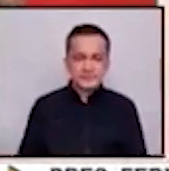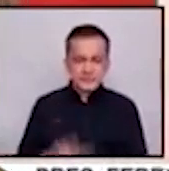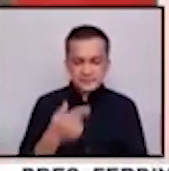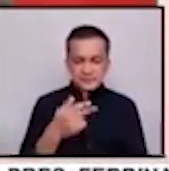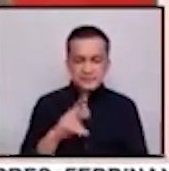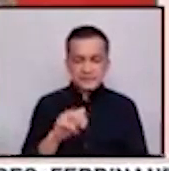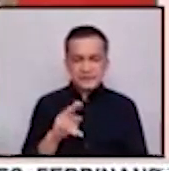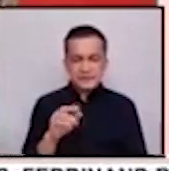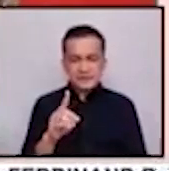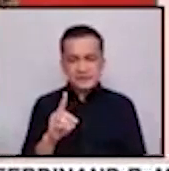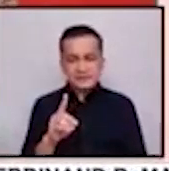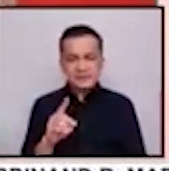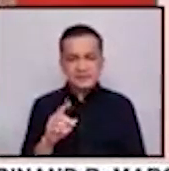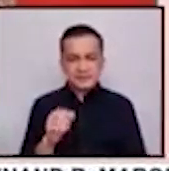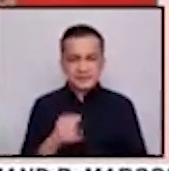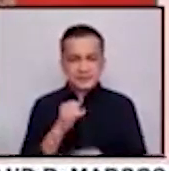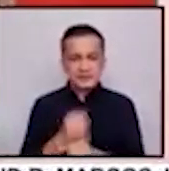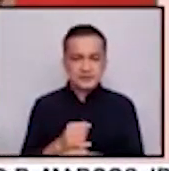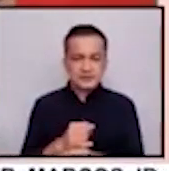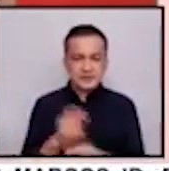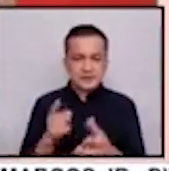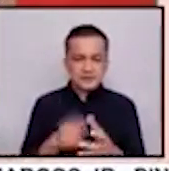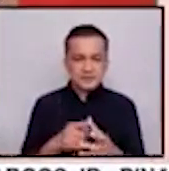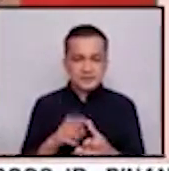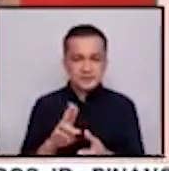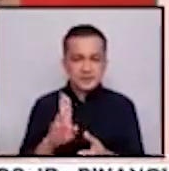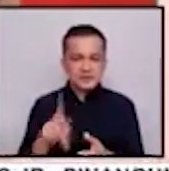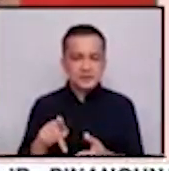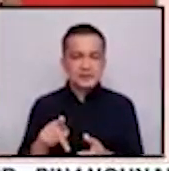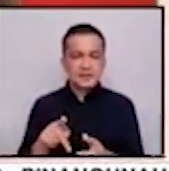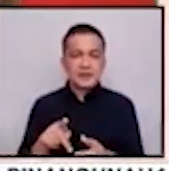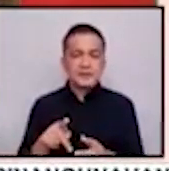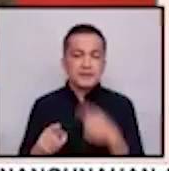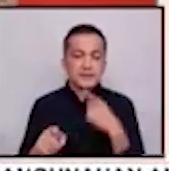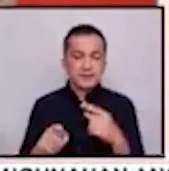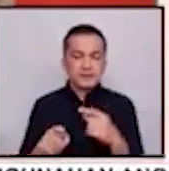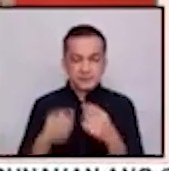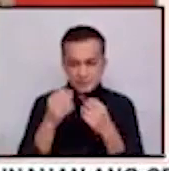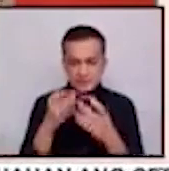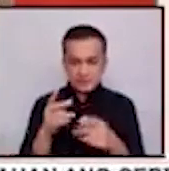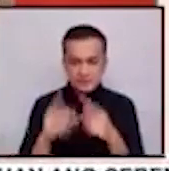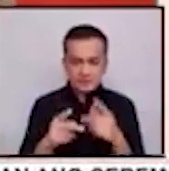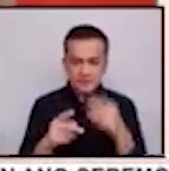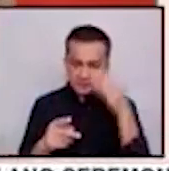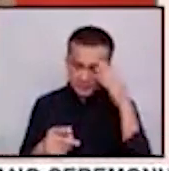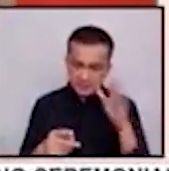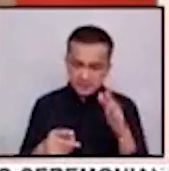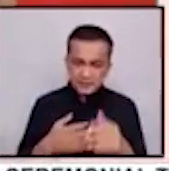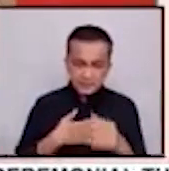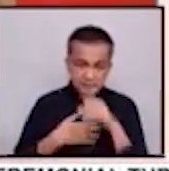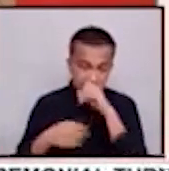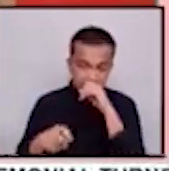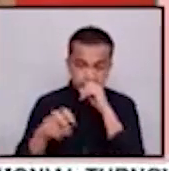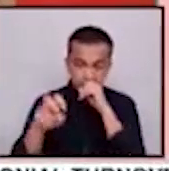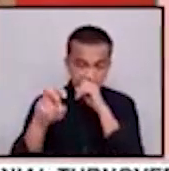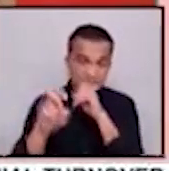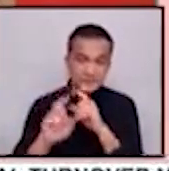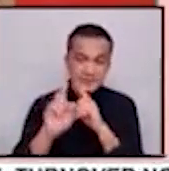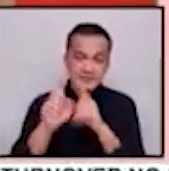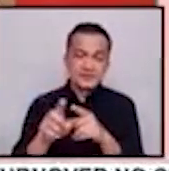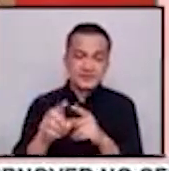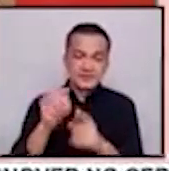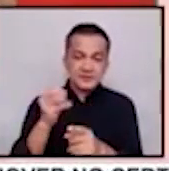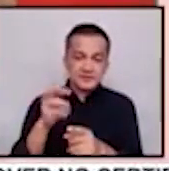first runner-up. But I want to tell what people don't know, actually. Yung journey ko going to Mr.